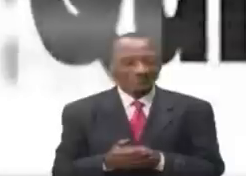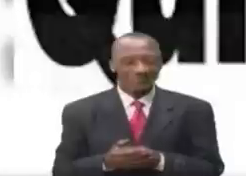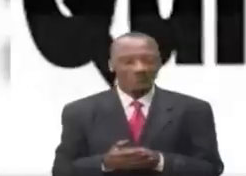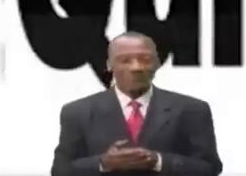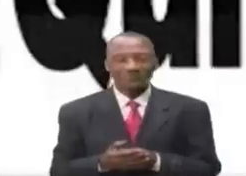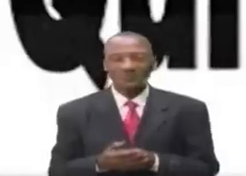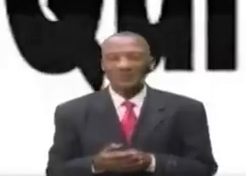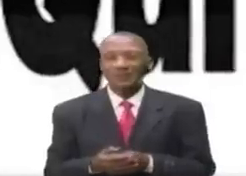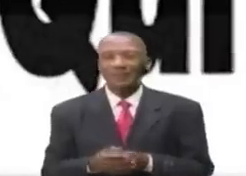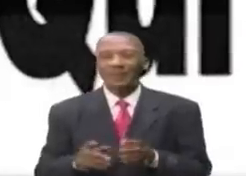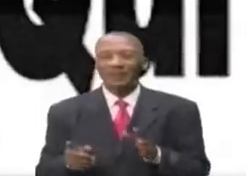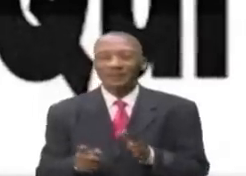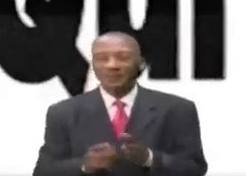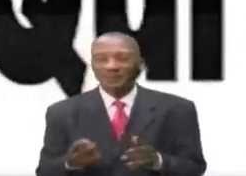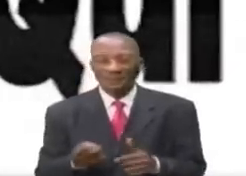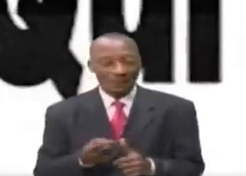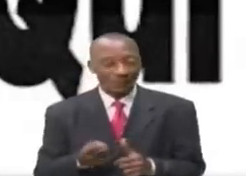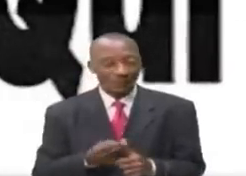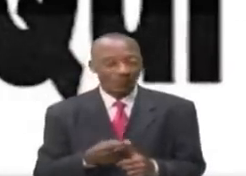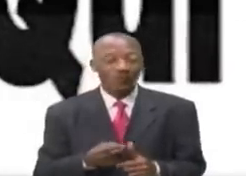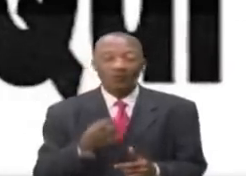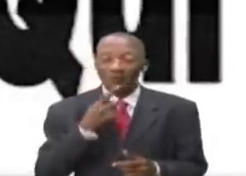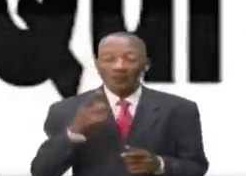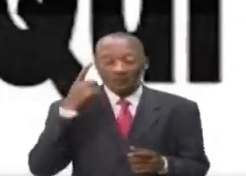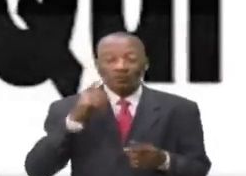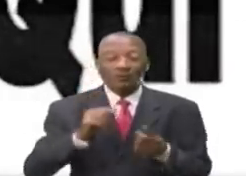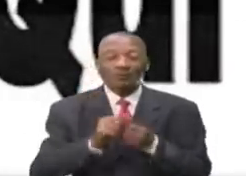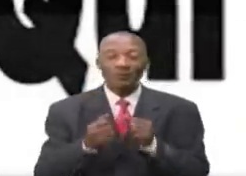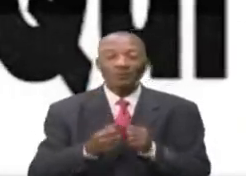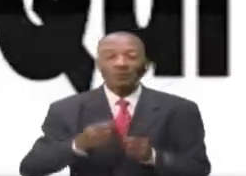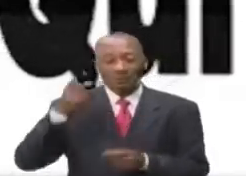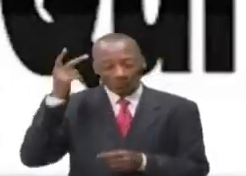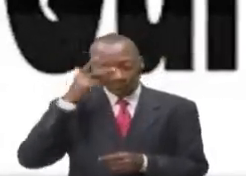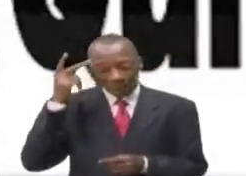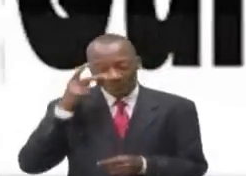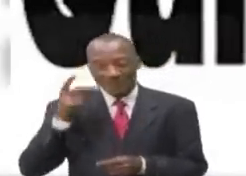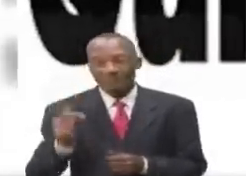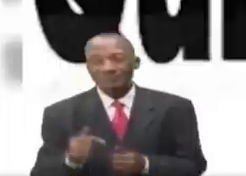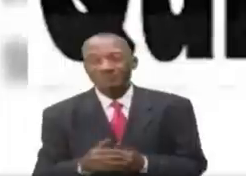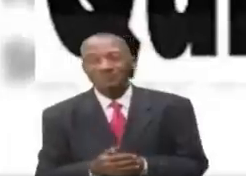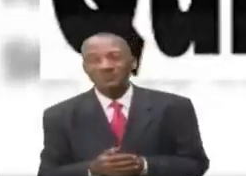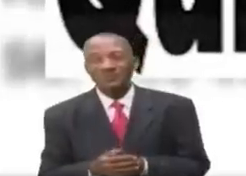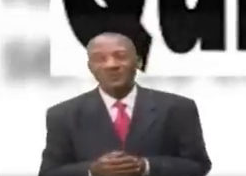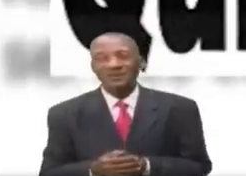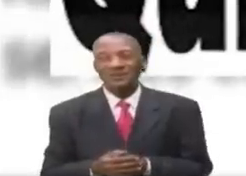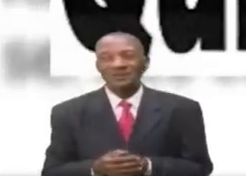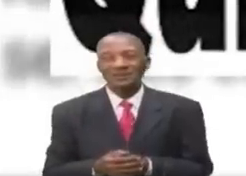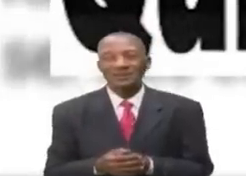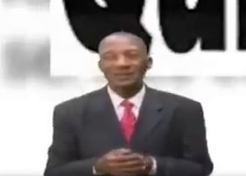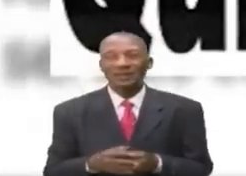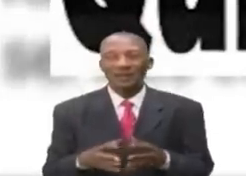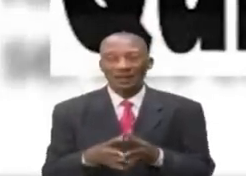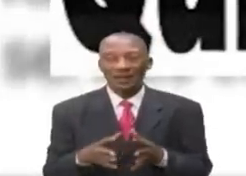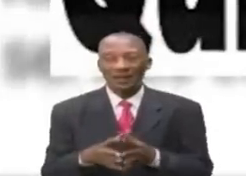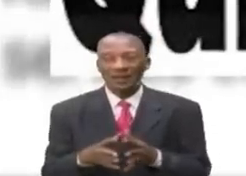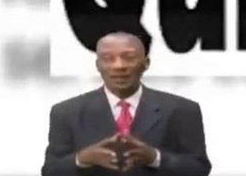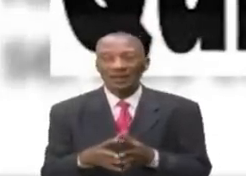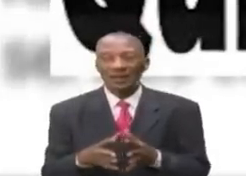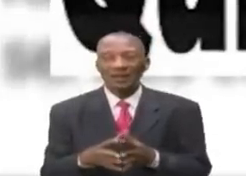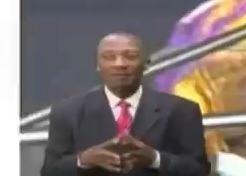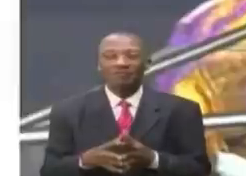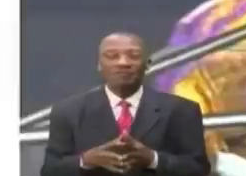celui qui détient la clé de ma survie politique? Qui suis-je enfin pour m'engager dans un combat de cage avec celui qui